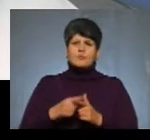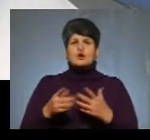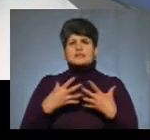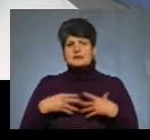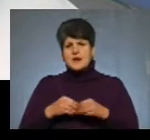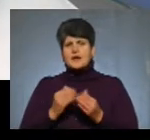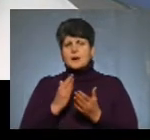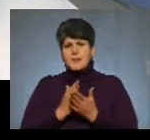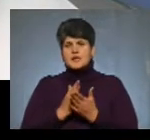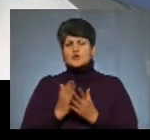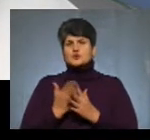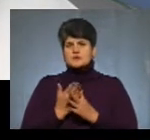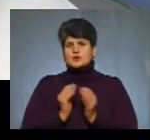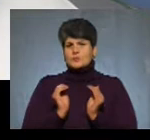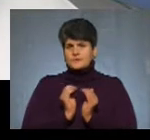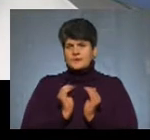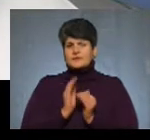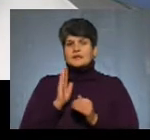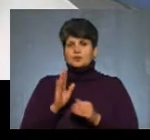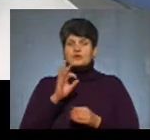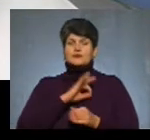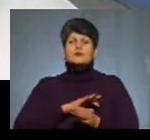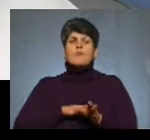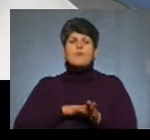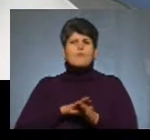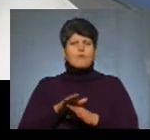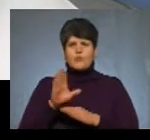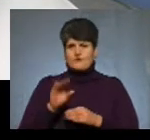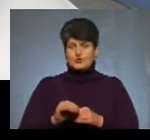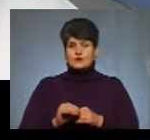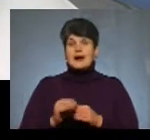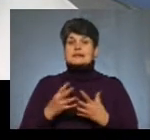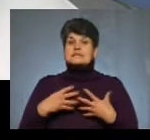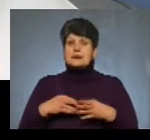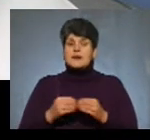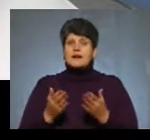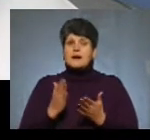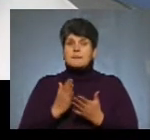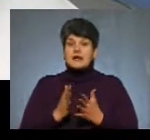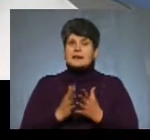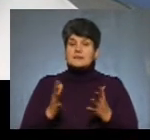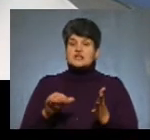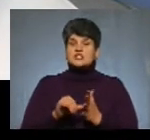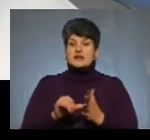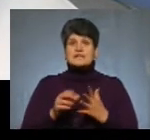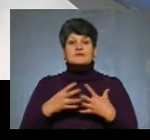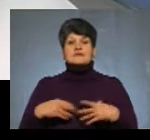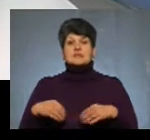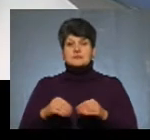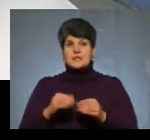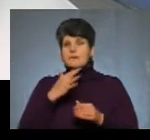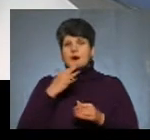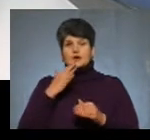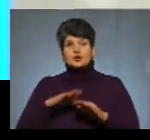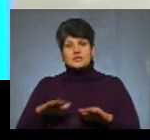субсидію невеличку, то вона буде використовуватись повністю. Але сім'я, яка має там більше членів сім'ї, багатодітні